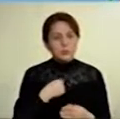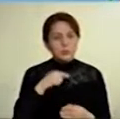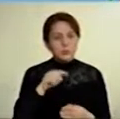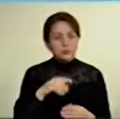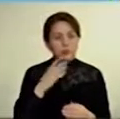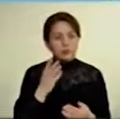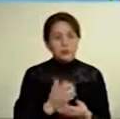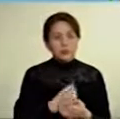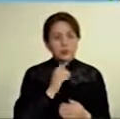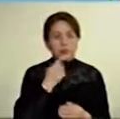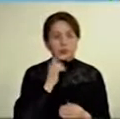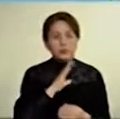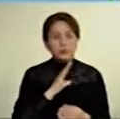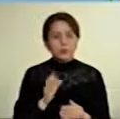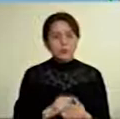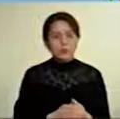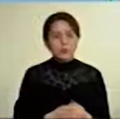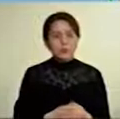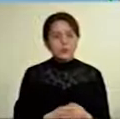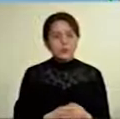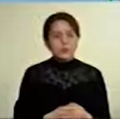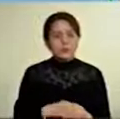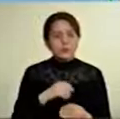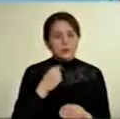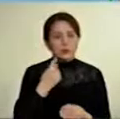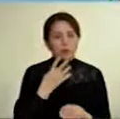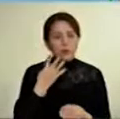sizda qiyinchilik bo'lmadi. Ya'ni